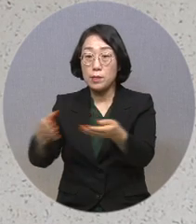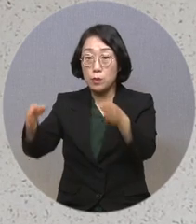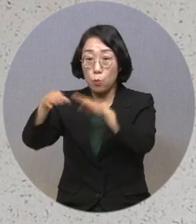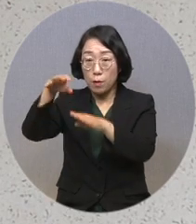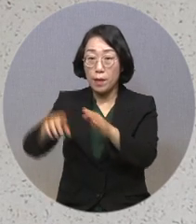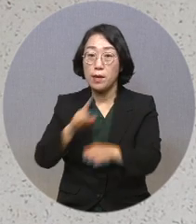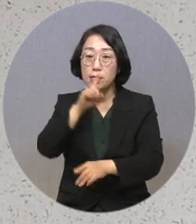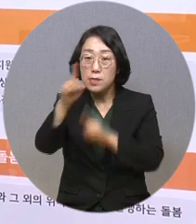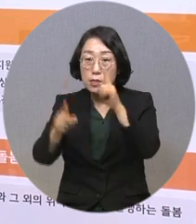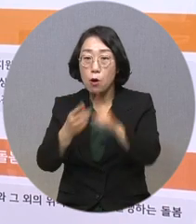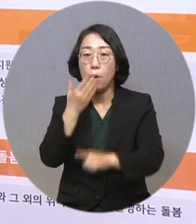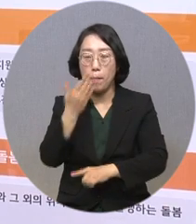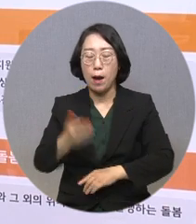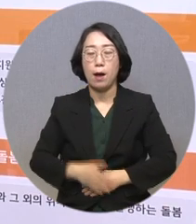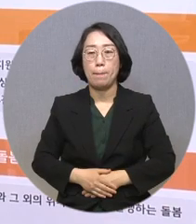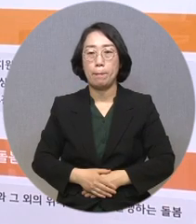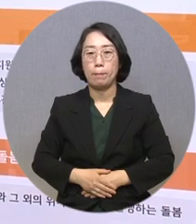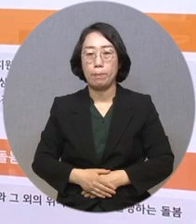됩니다.